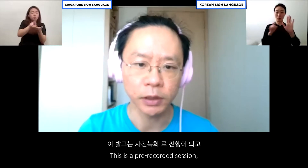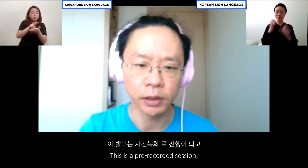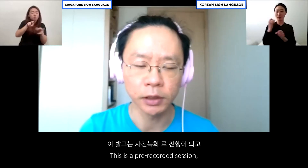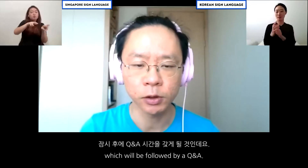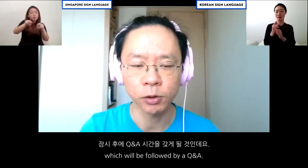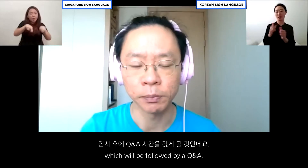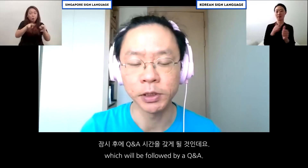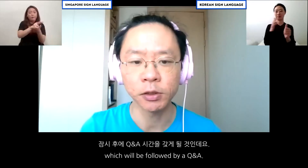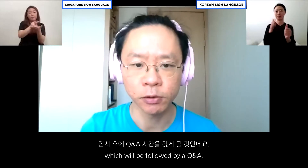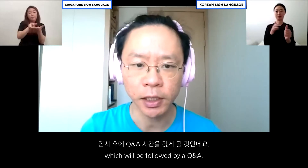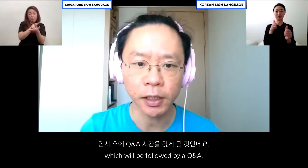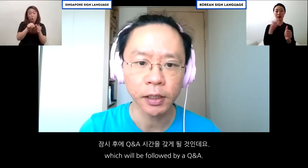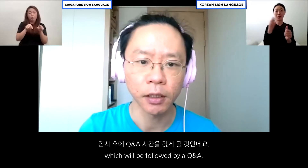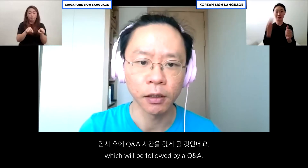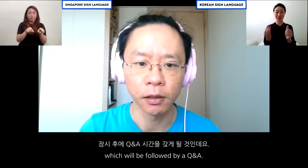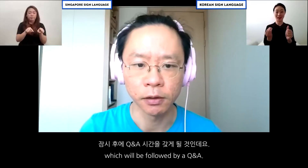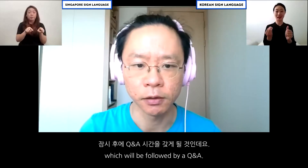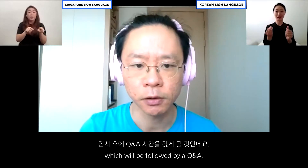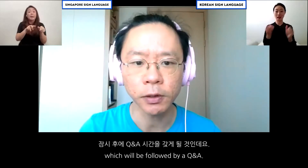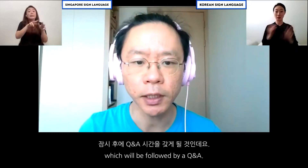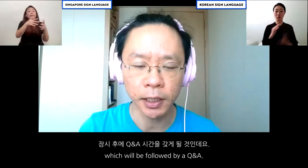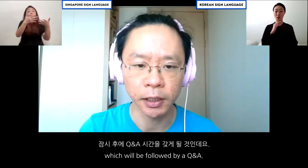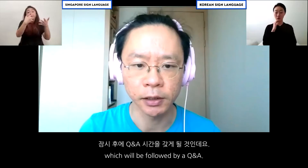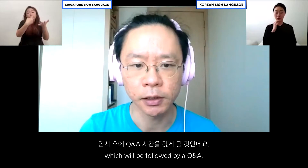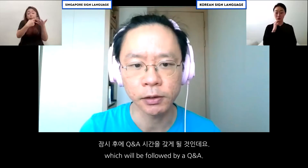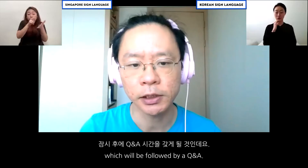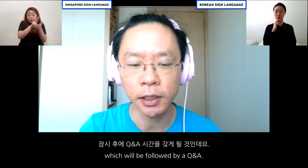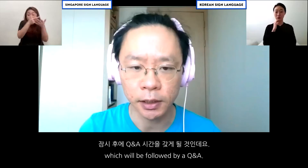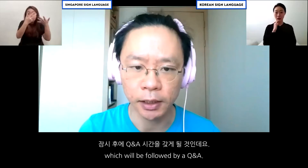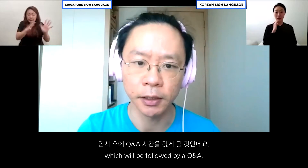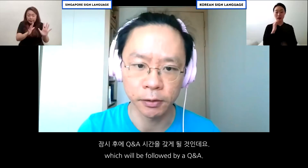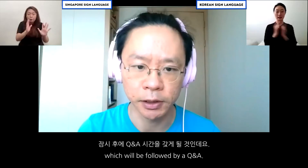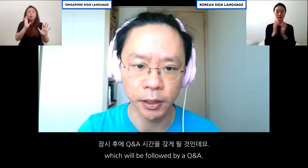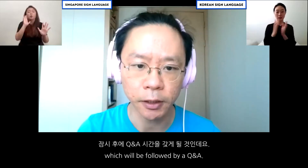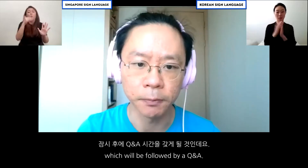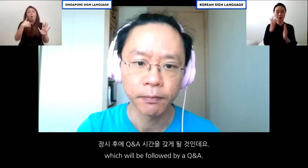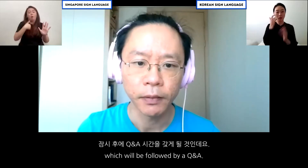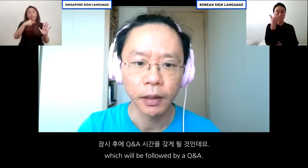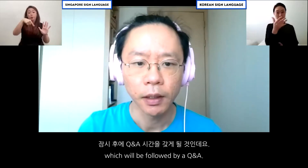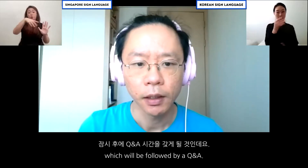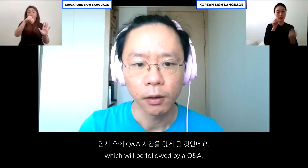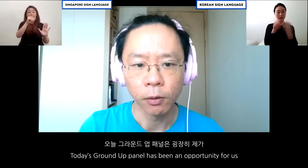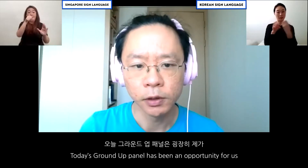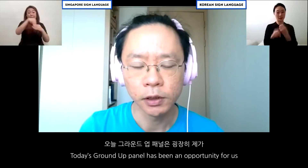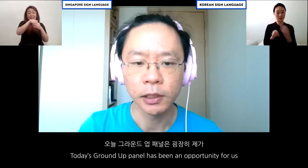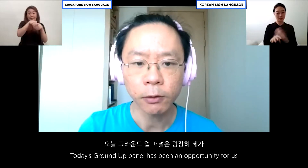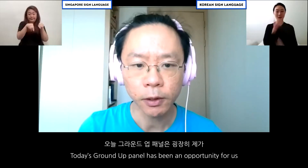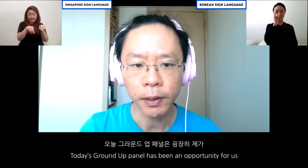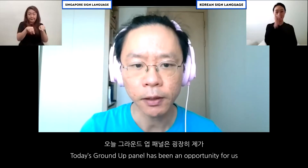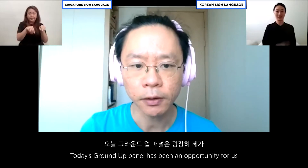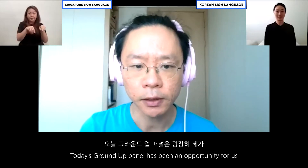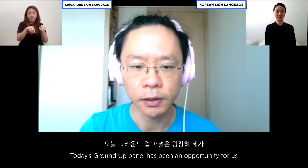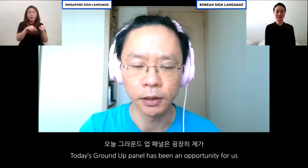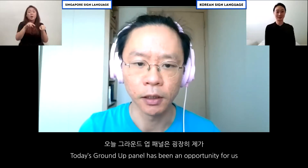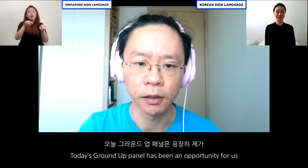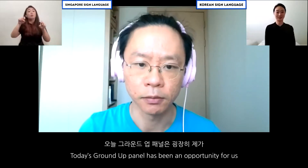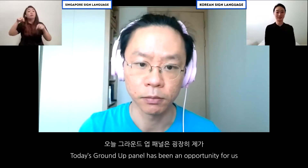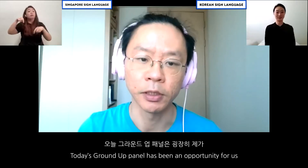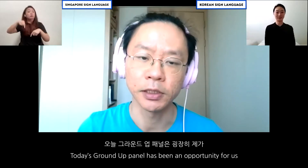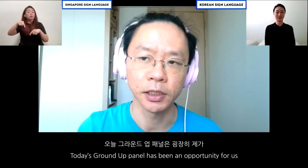되고 잠시 후에 Q&A 시간을 갖게 될 것인데요. 오늘 그라운드업